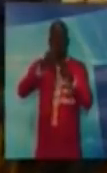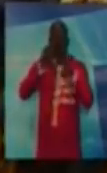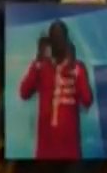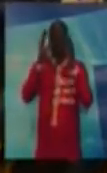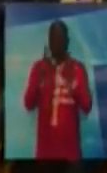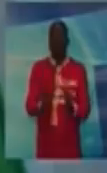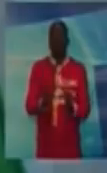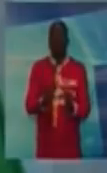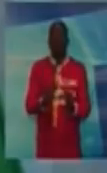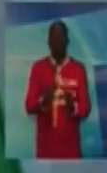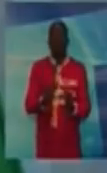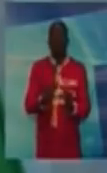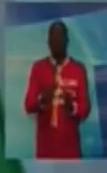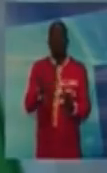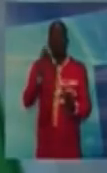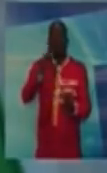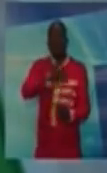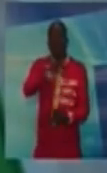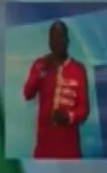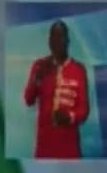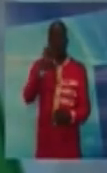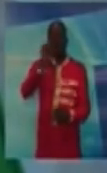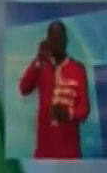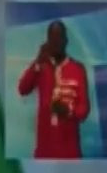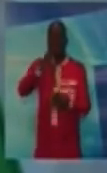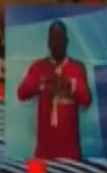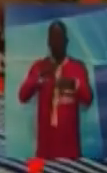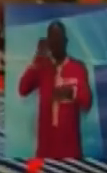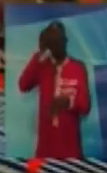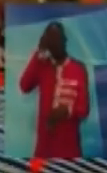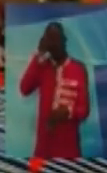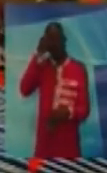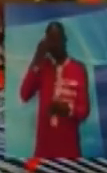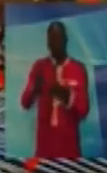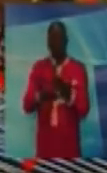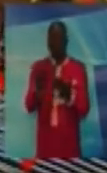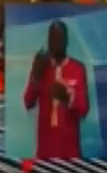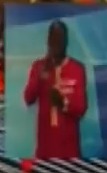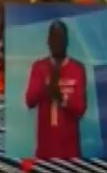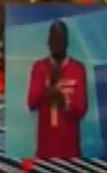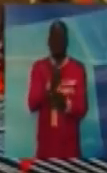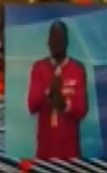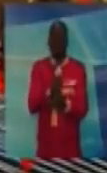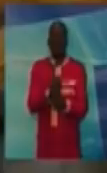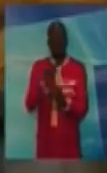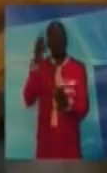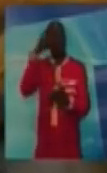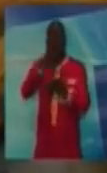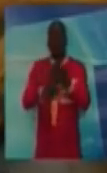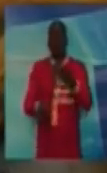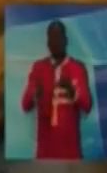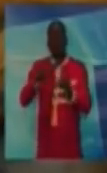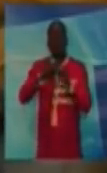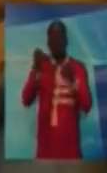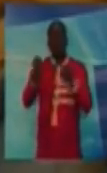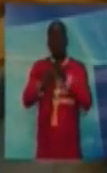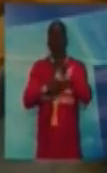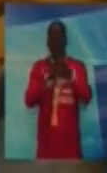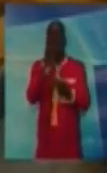journalistes. Le GPAO appelle également les gouvernants à faciliter leur travail et à valoriser les médias